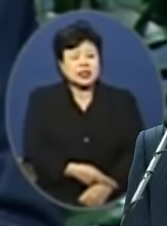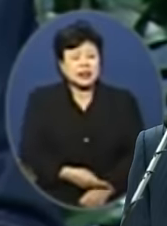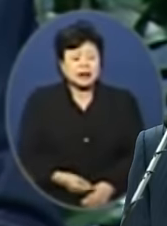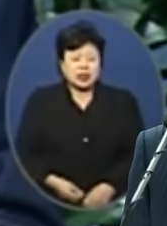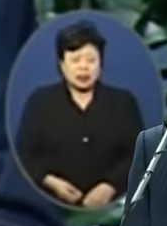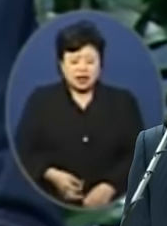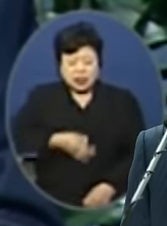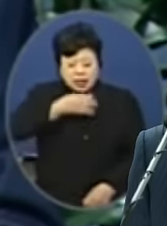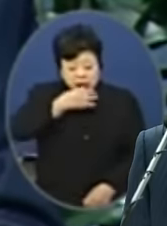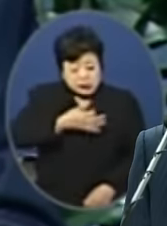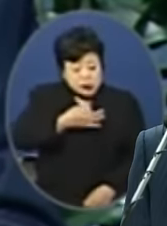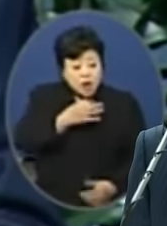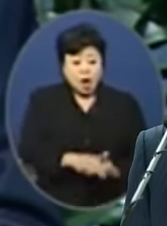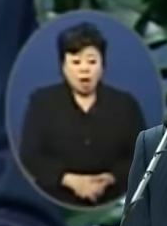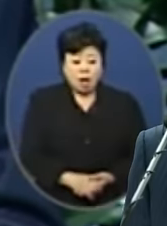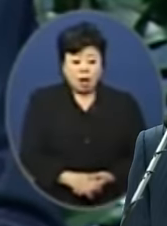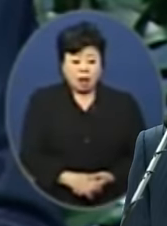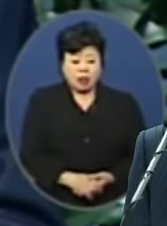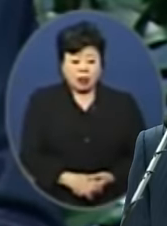합니다.